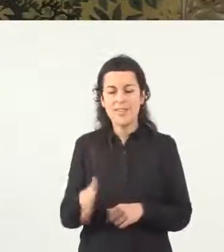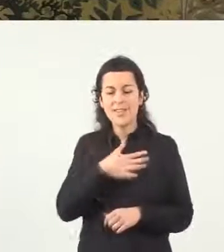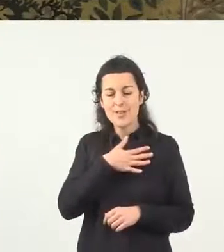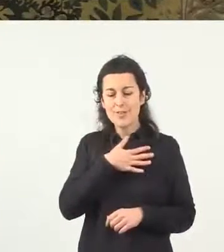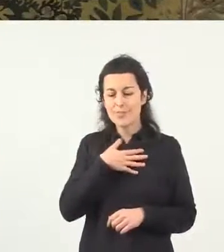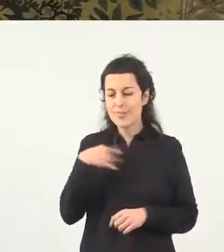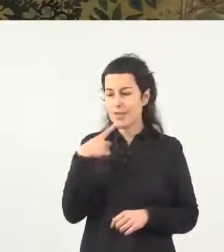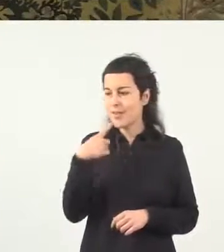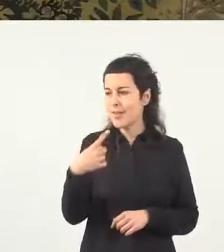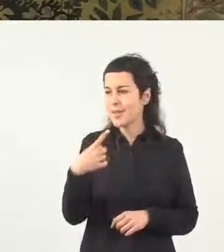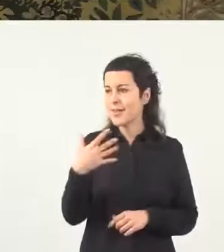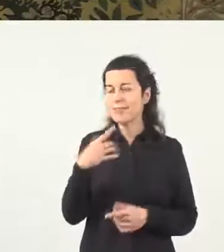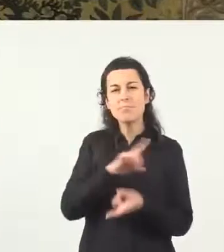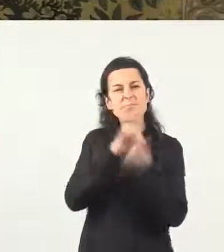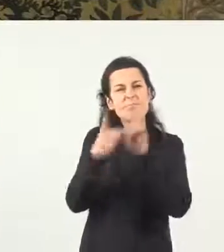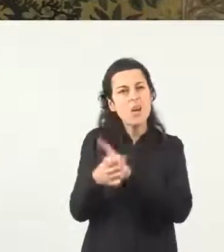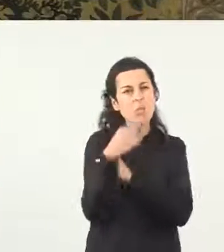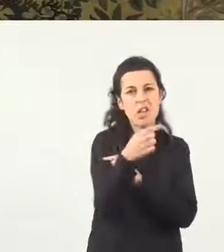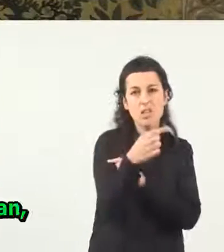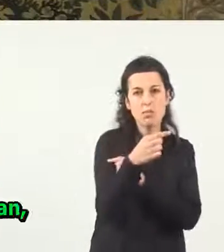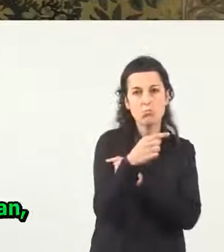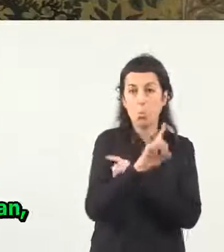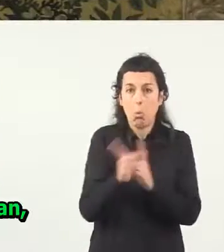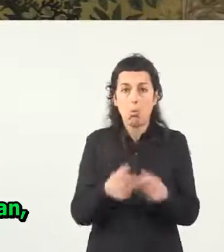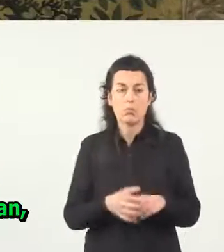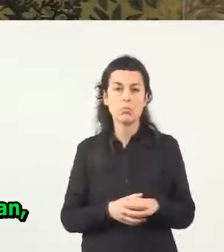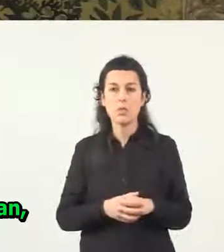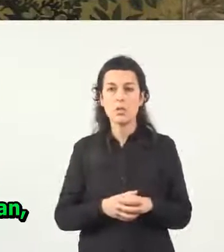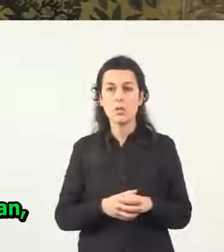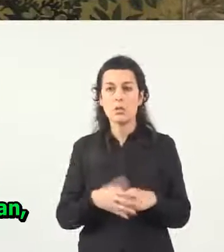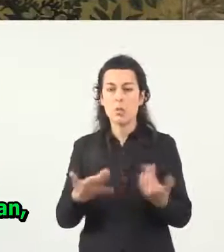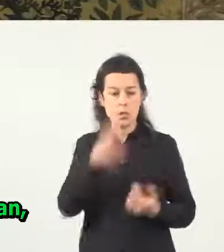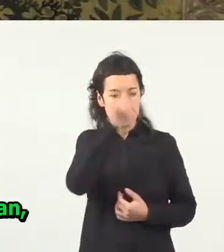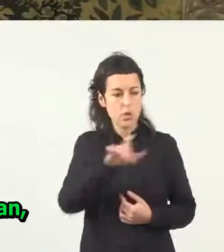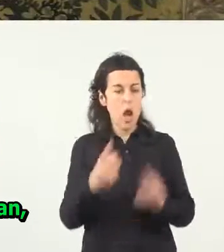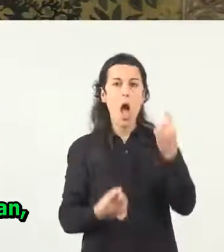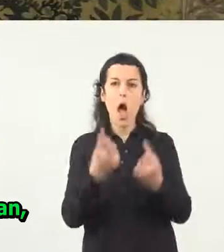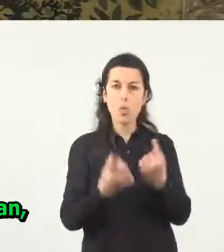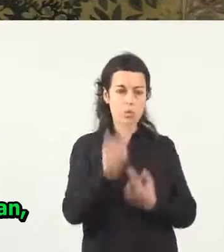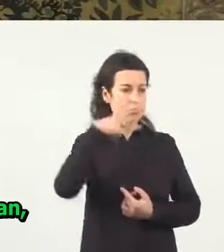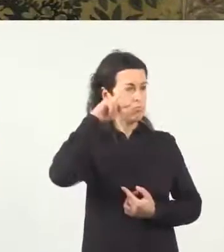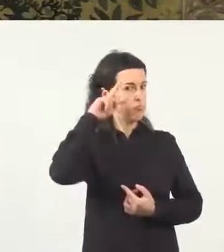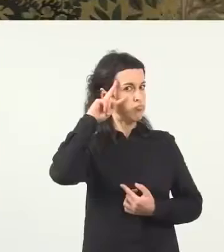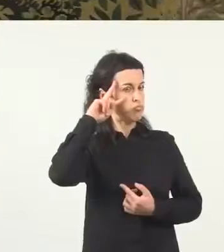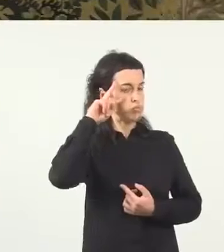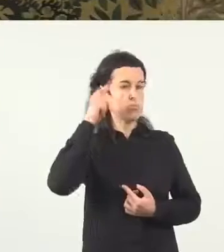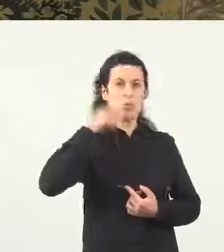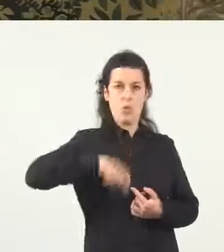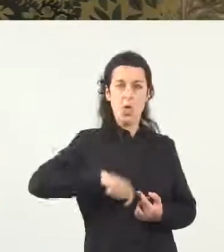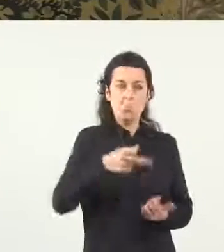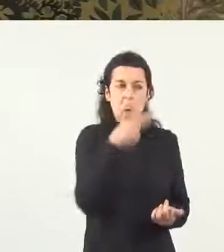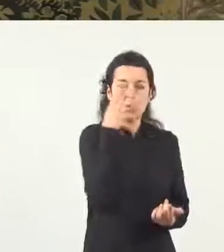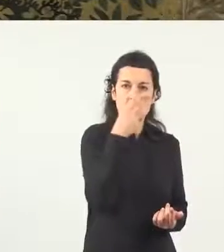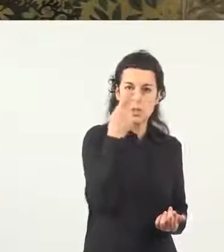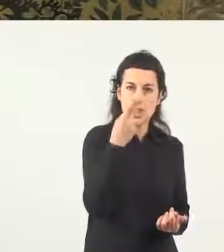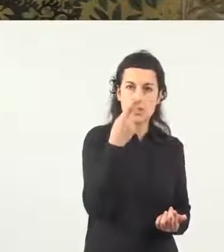ze esan nahi dut, ez nago esaten hori berez txarra denik, ze, esan nahi dut, jende bat espezializatzea horretan interesgarri izan daiteke, ez da, eta